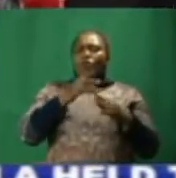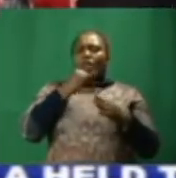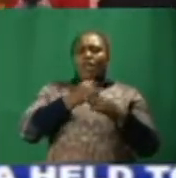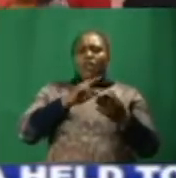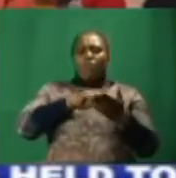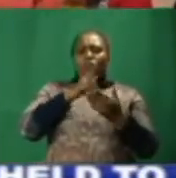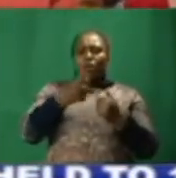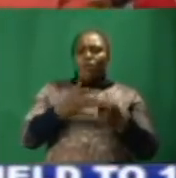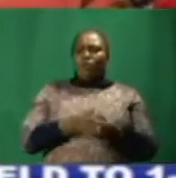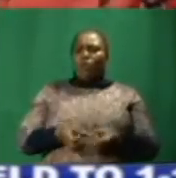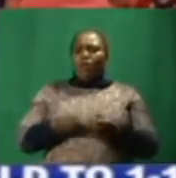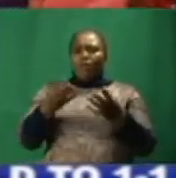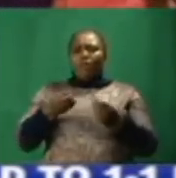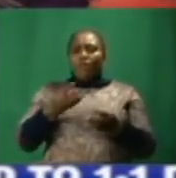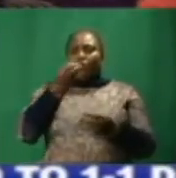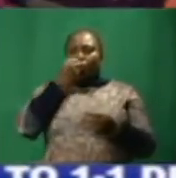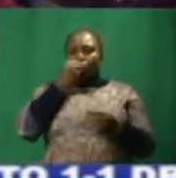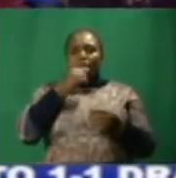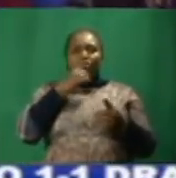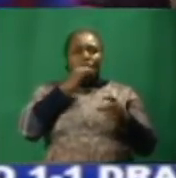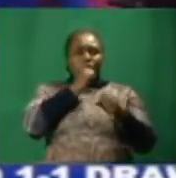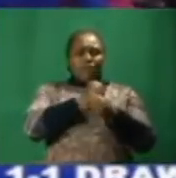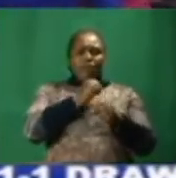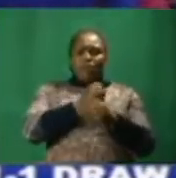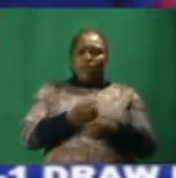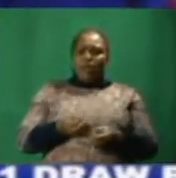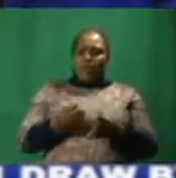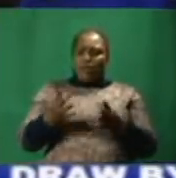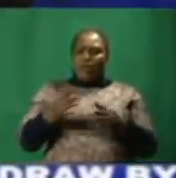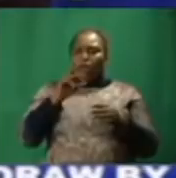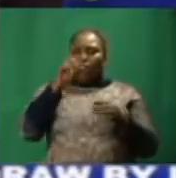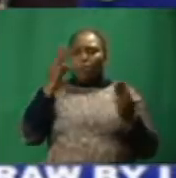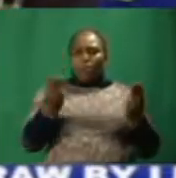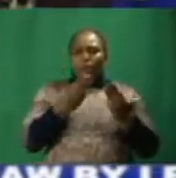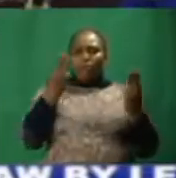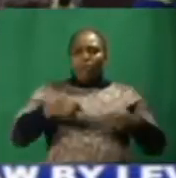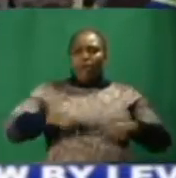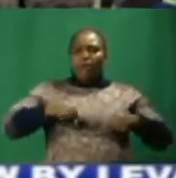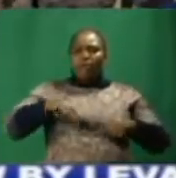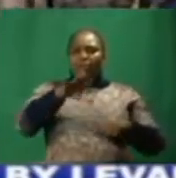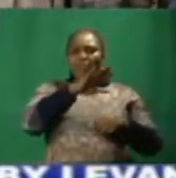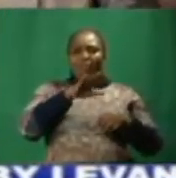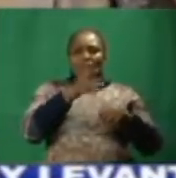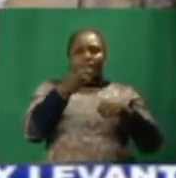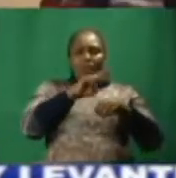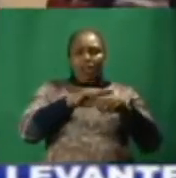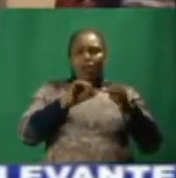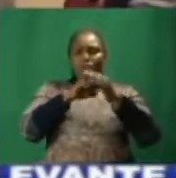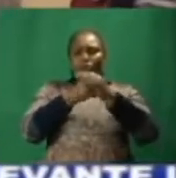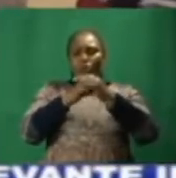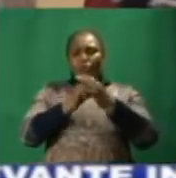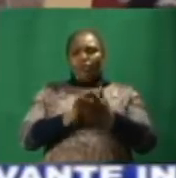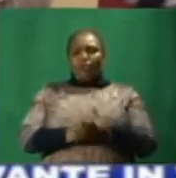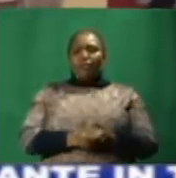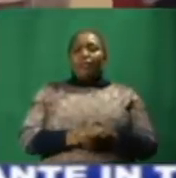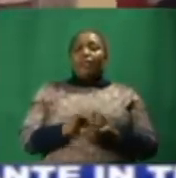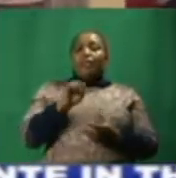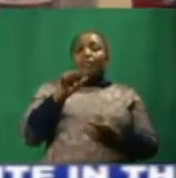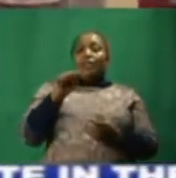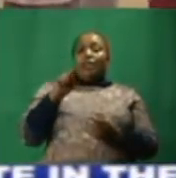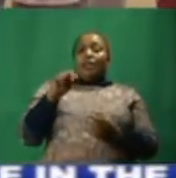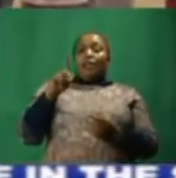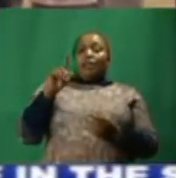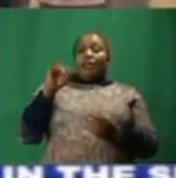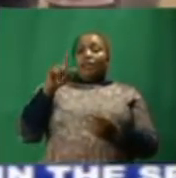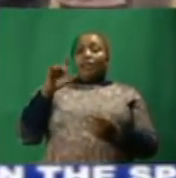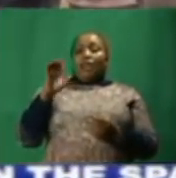kudla. Lithi lo msebenzi waniketwa tindvuna tetinkundla kanye nabobucopho. Imvuna yenkundla Sandile Dlamini